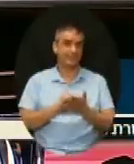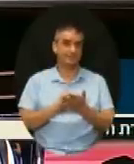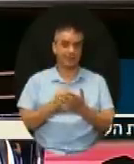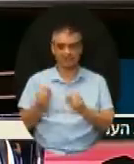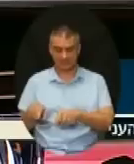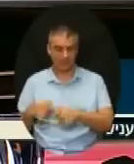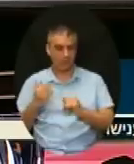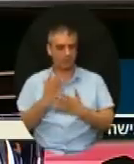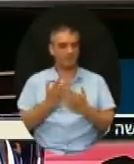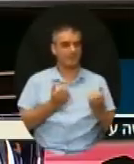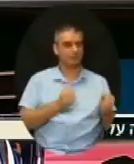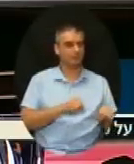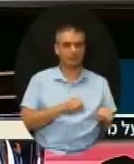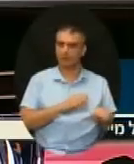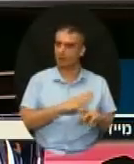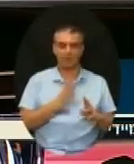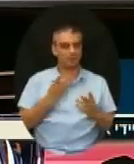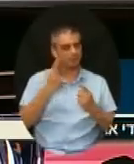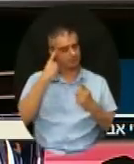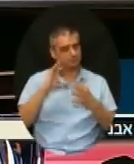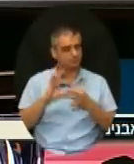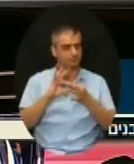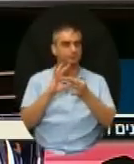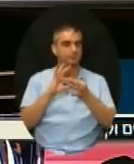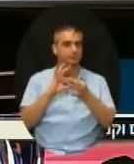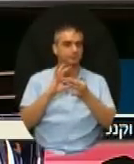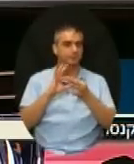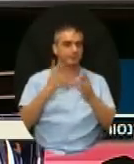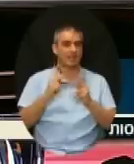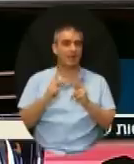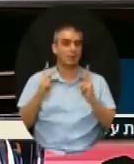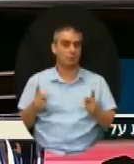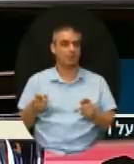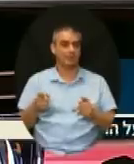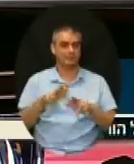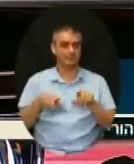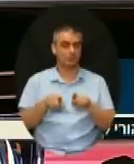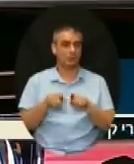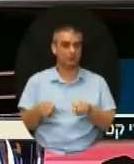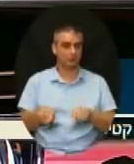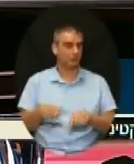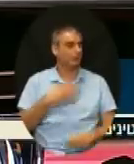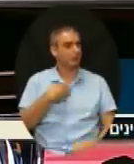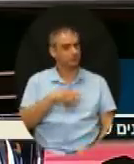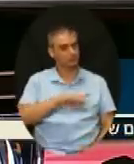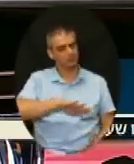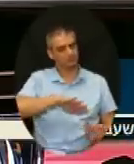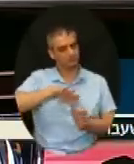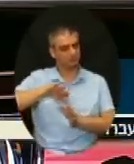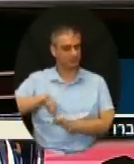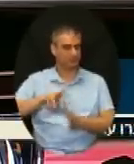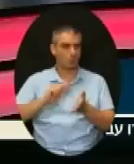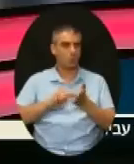הסגר, היום זה כבר סגר. אין כאן שום חוט חשיבה קוהרנטי של איך פותרים את הסיטואציה הזאת. וגם אני רוצה להניח רגע בצד